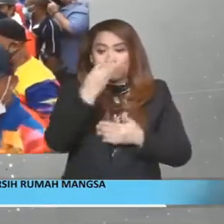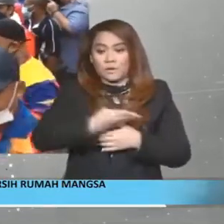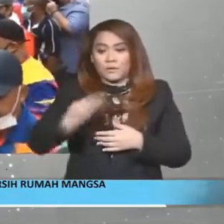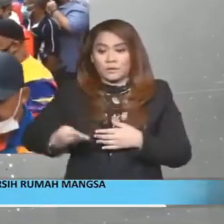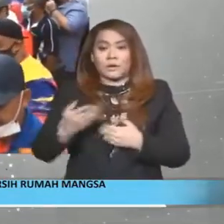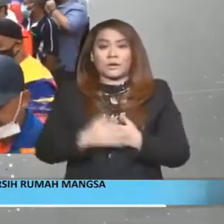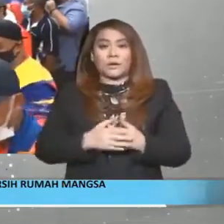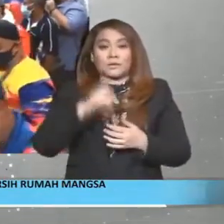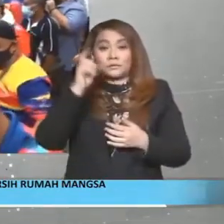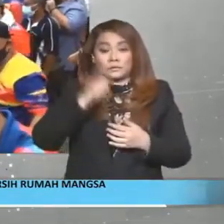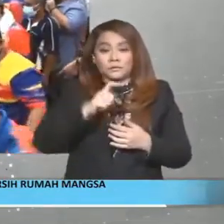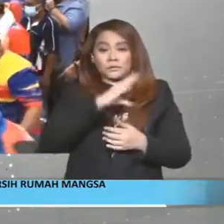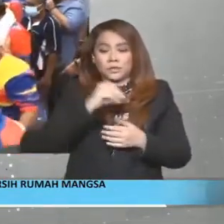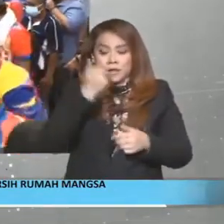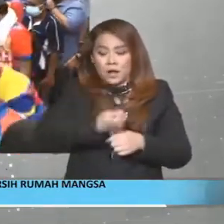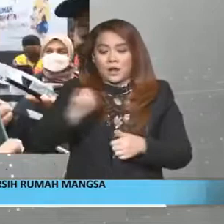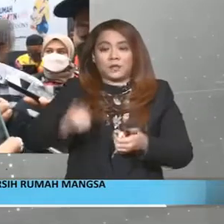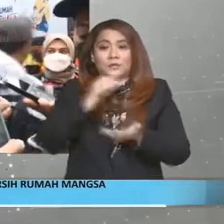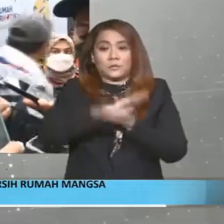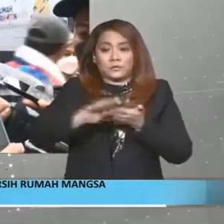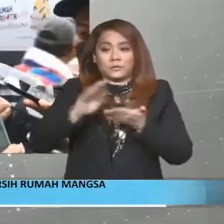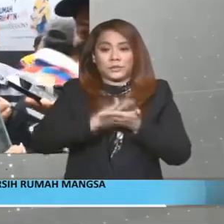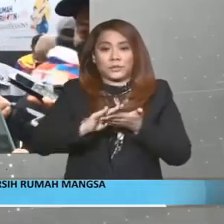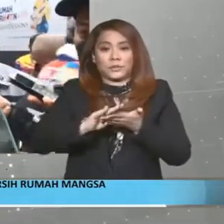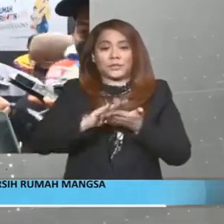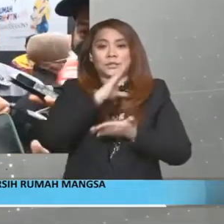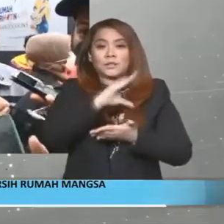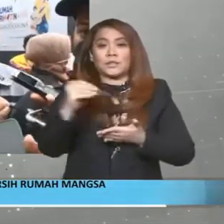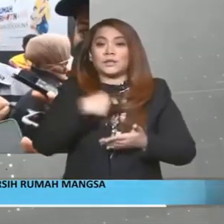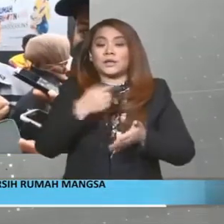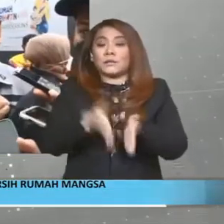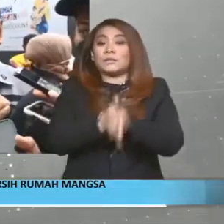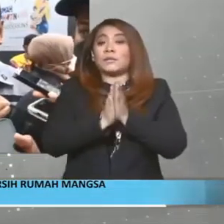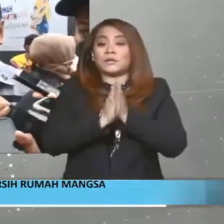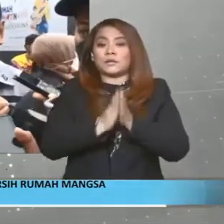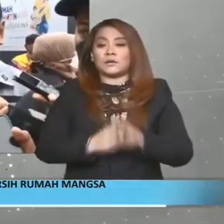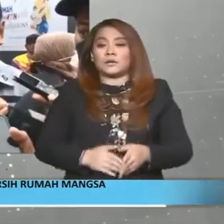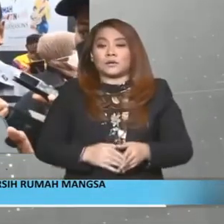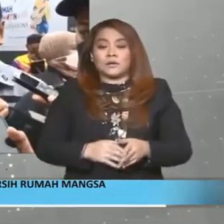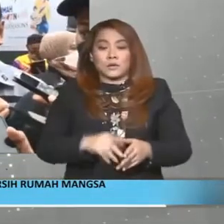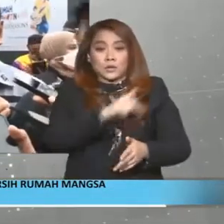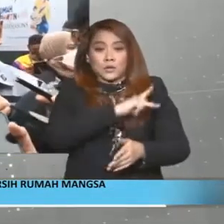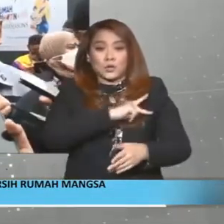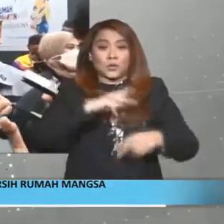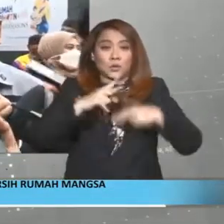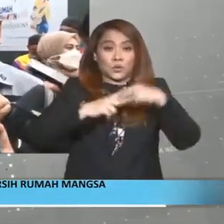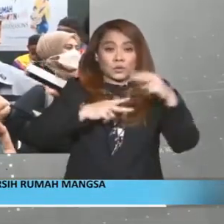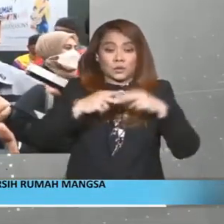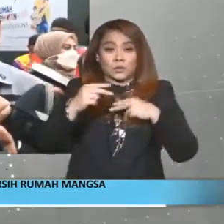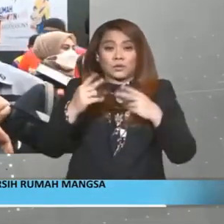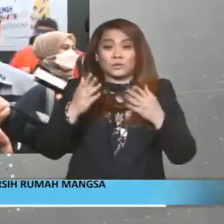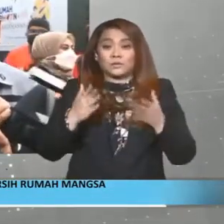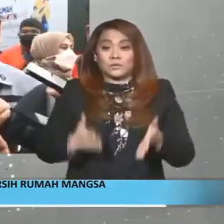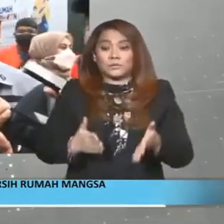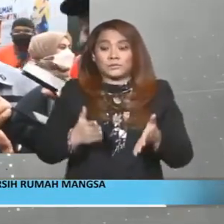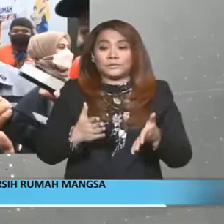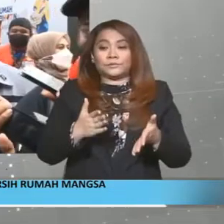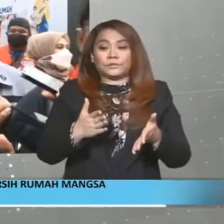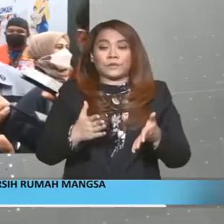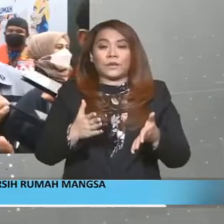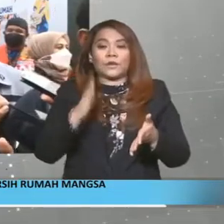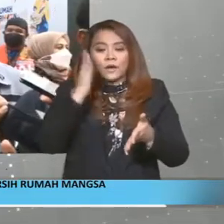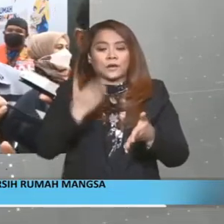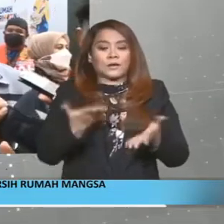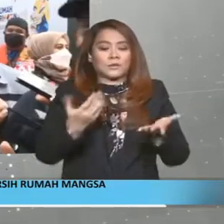keperluan dan alat dan pembersihan percaya gua menyerap kontraktor sebagainya BKK kendaraan-kendaraan